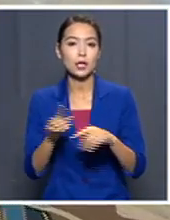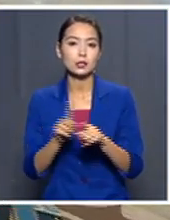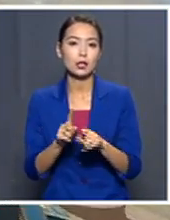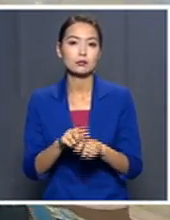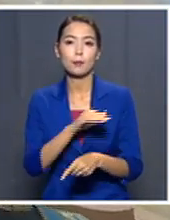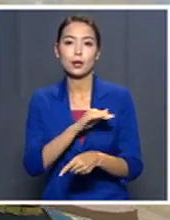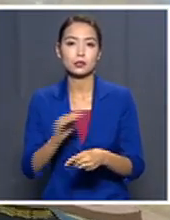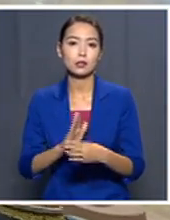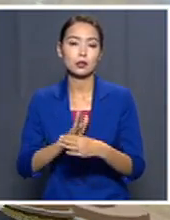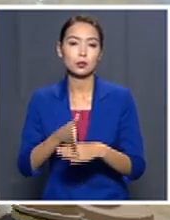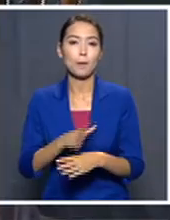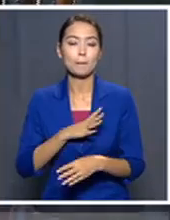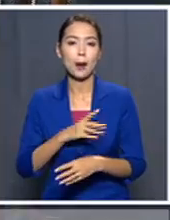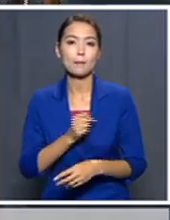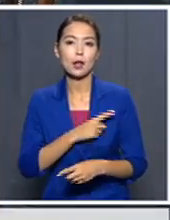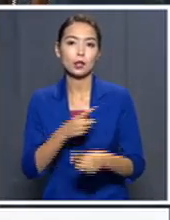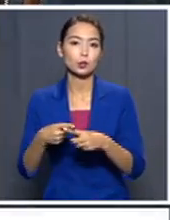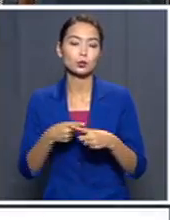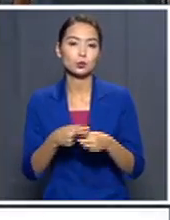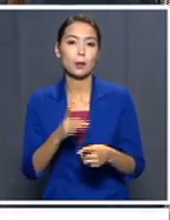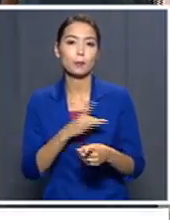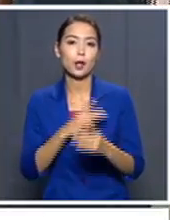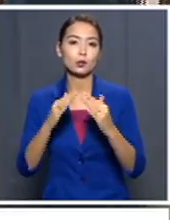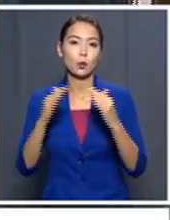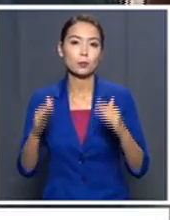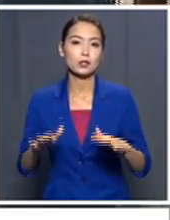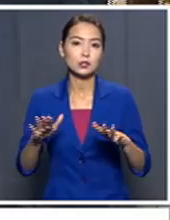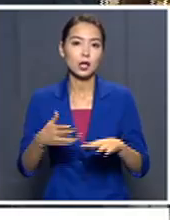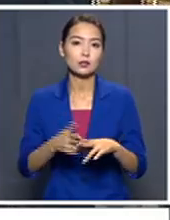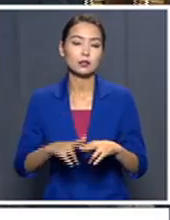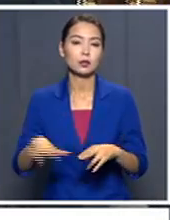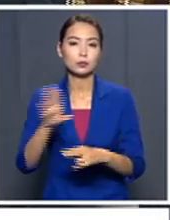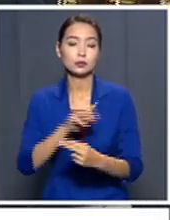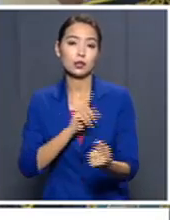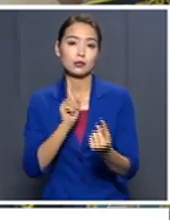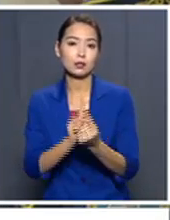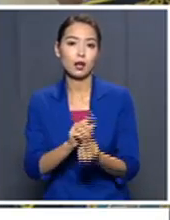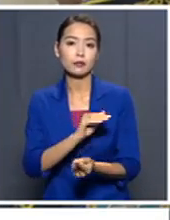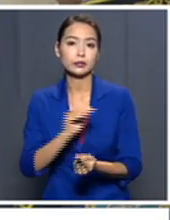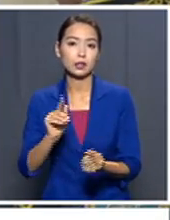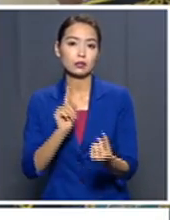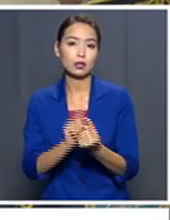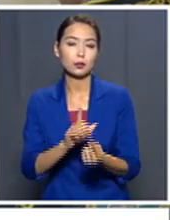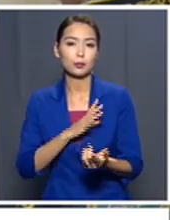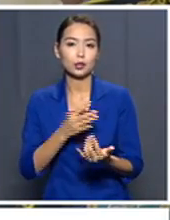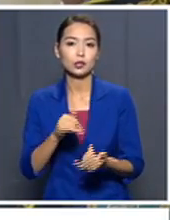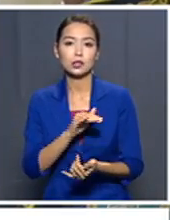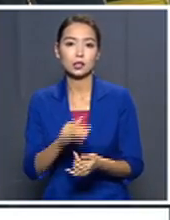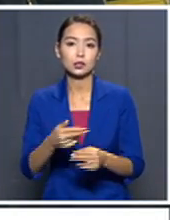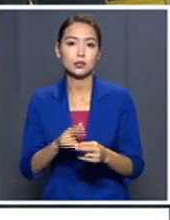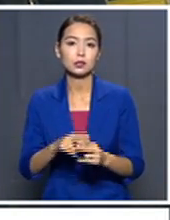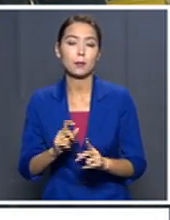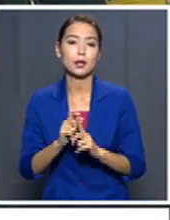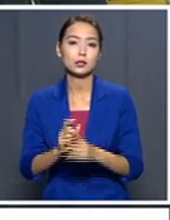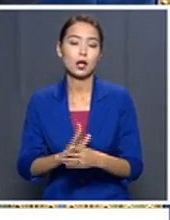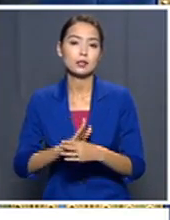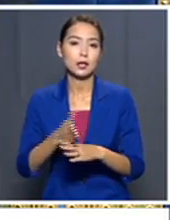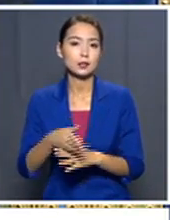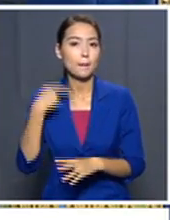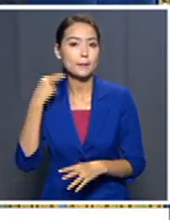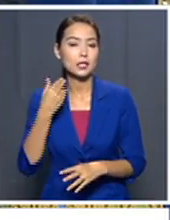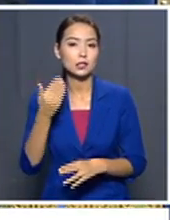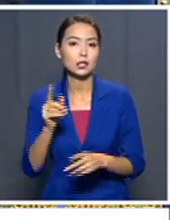келген Беларусия басшысын ақорда барыс ән салтанатымен қарсы алды. Ресми шарадан соң президенттер шағын және кеңейтілген